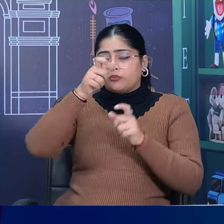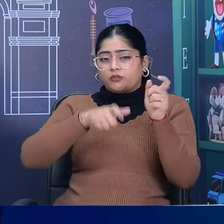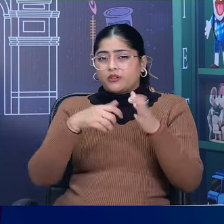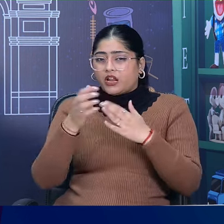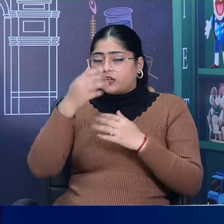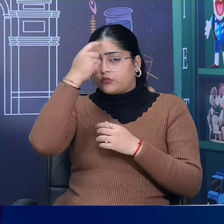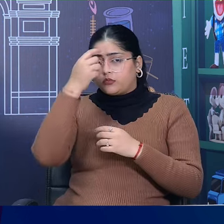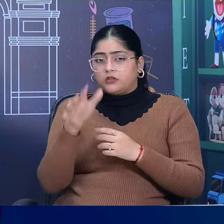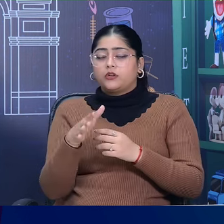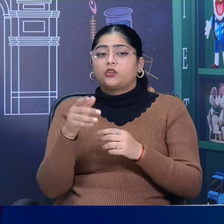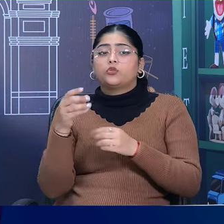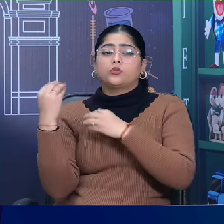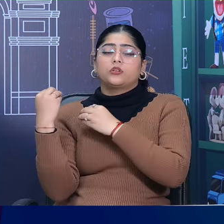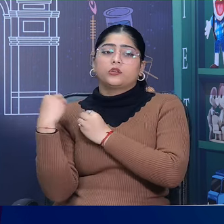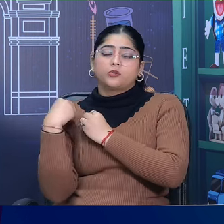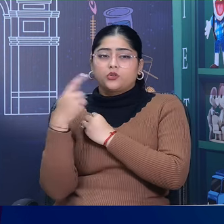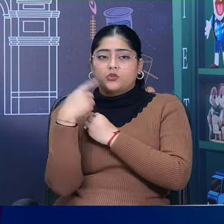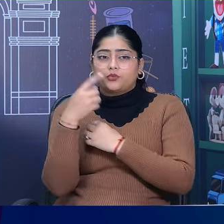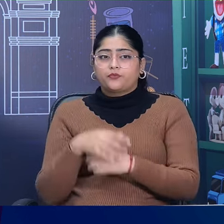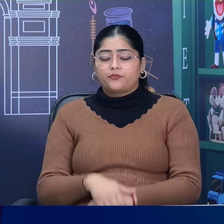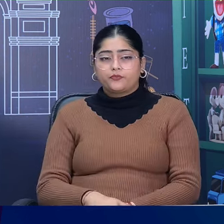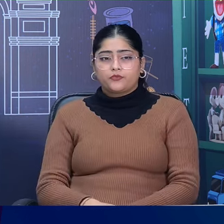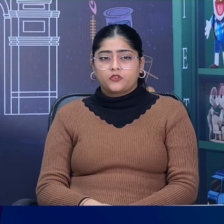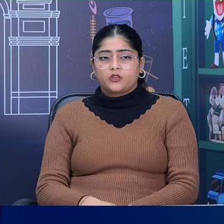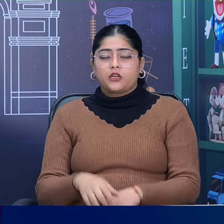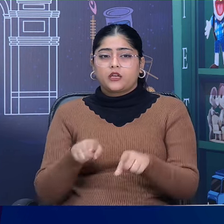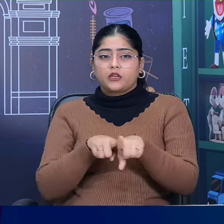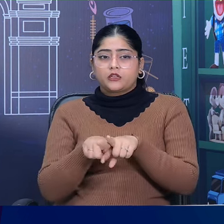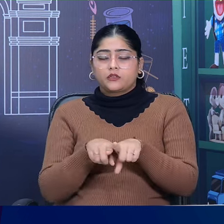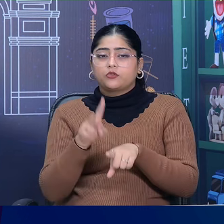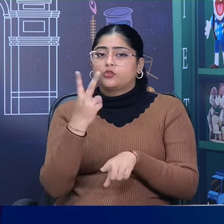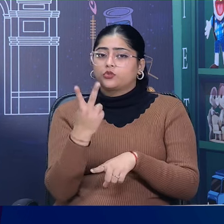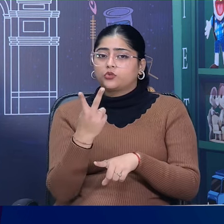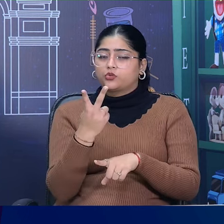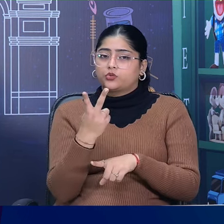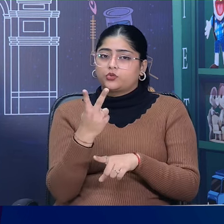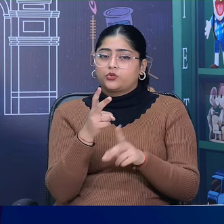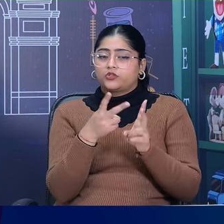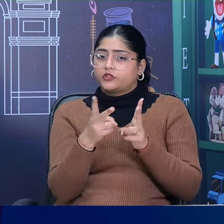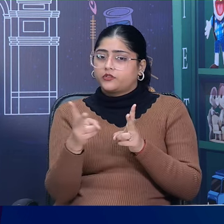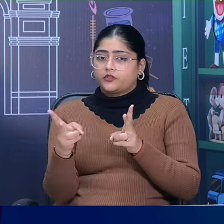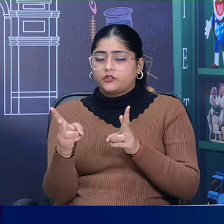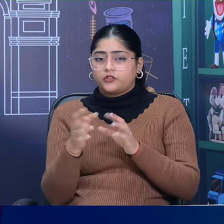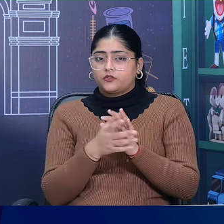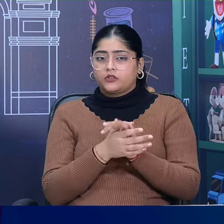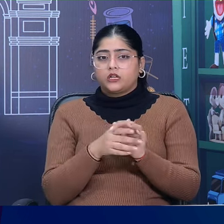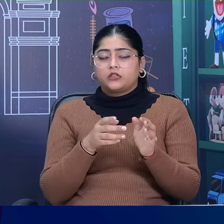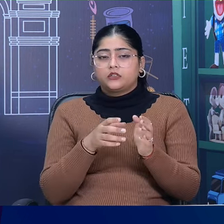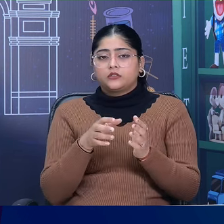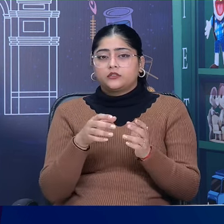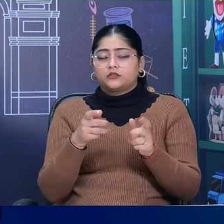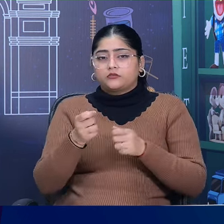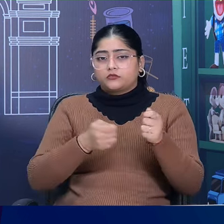पंचायत क्या रोल निभाती है जी अब देखिए दो तरीके के वाहन हमारे हिंदुस्तान में चलते हैं एक सरकारी और एक प्राइवेट जी